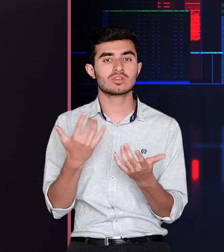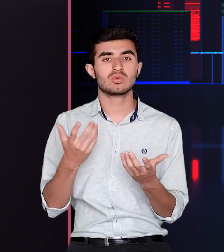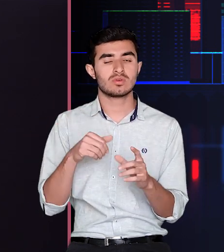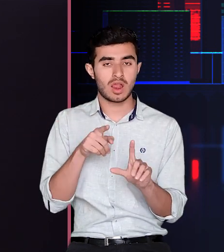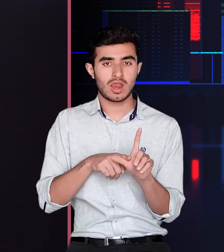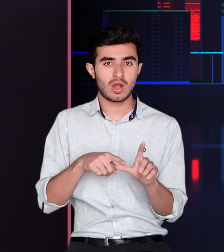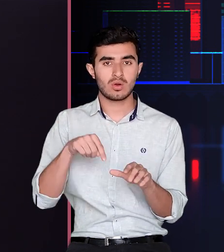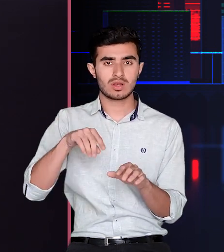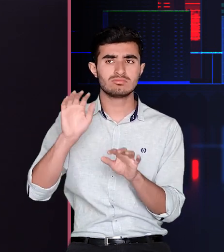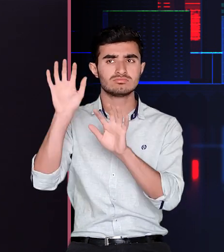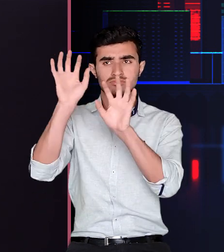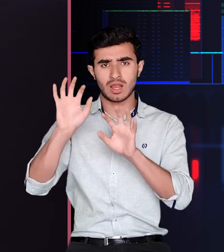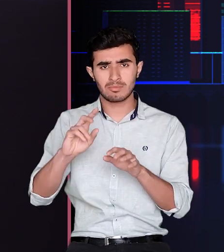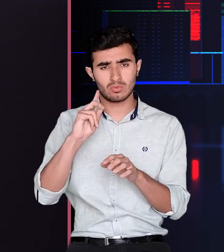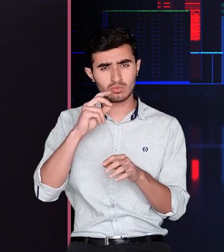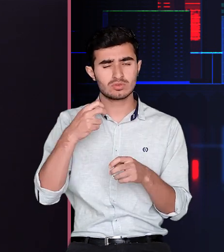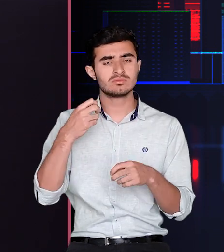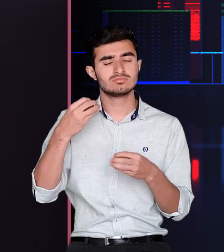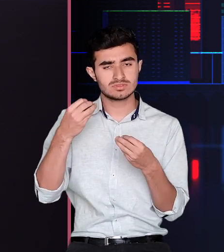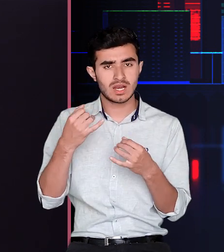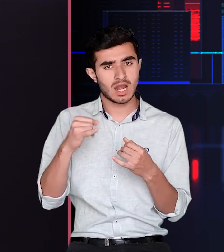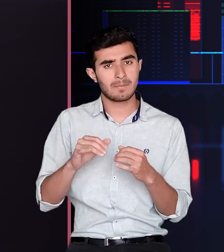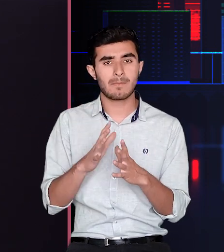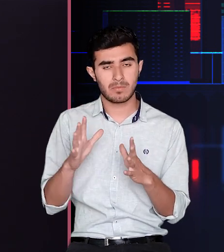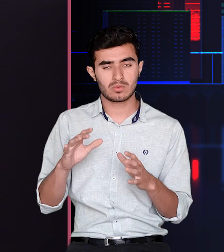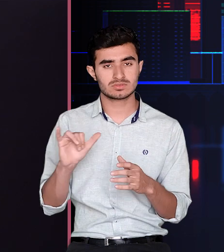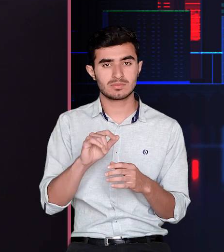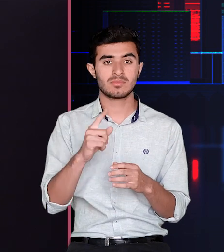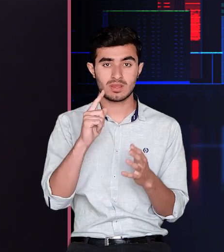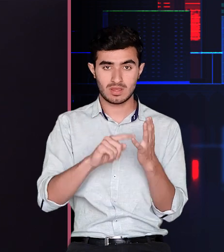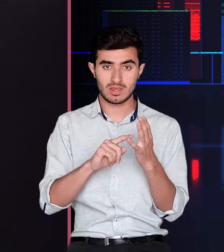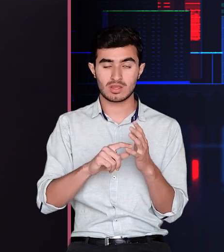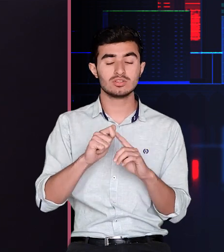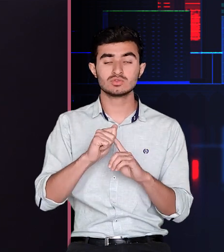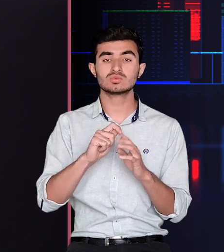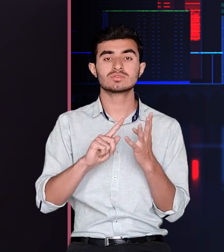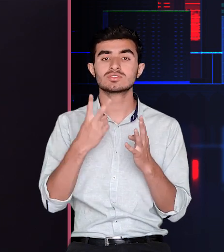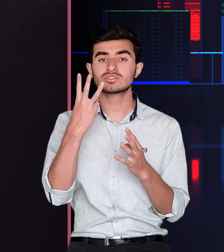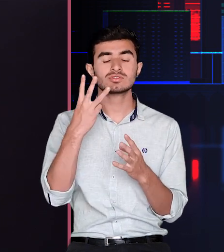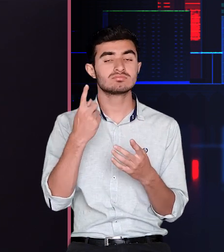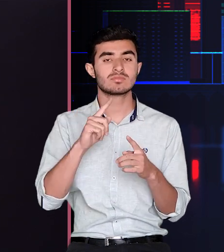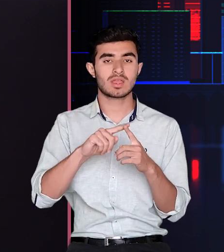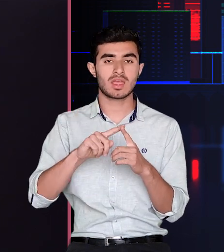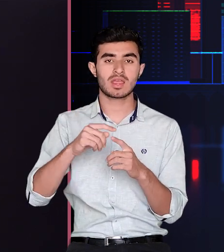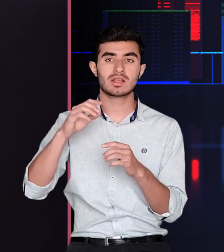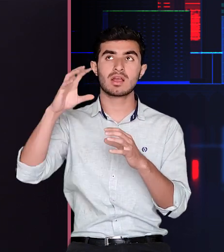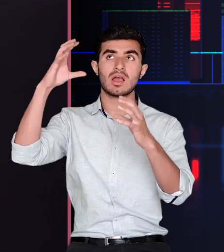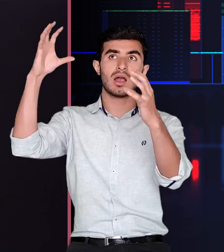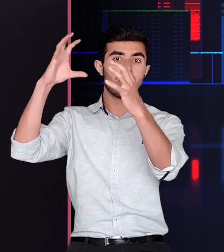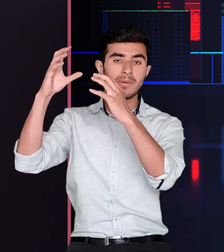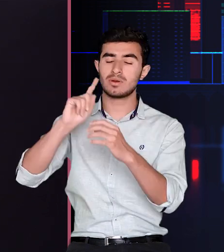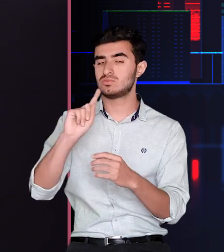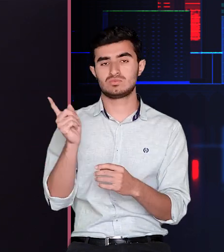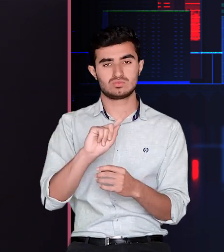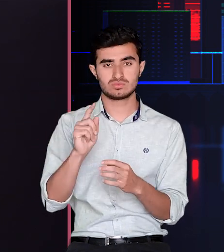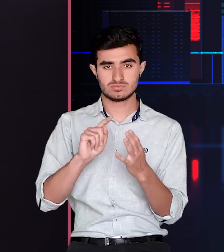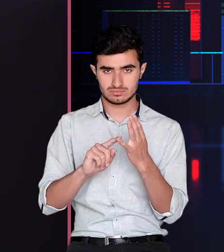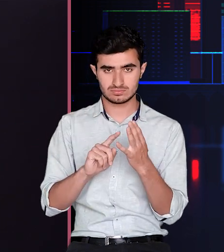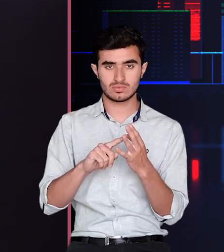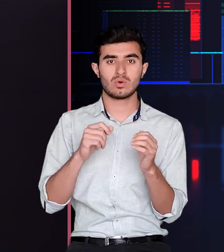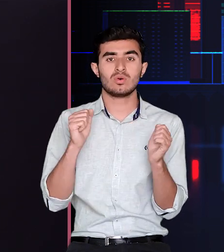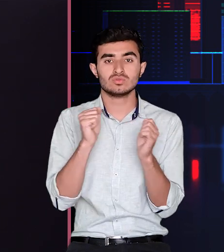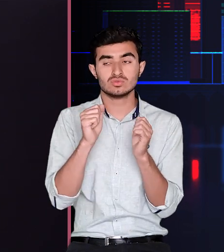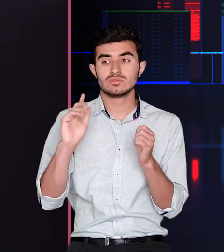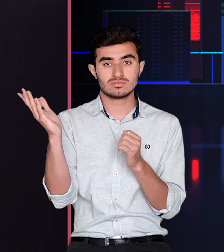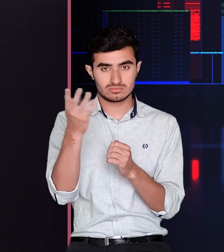ना चल रही हो, क्योंकि फिर वो आपकी टेलीस्कोप के साथ इंटरफियर करता है। जब आपने ये मेक श्योर कर लिया कि आपका वेदर परफेक्ट हो गया, फिर एक स्काई